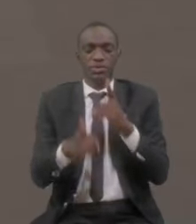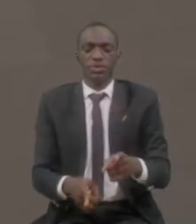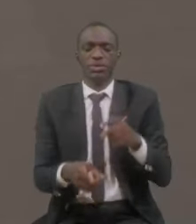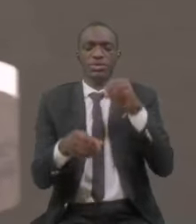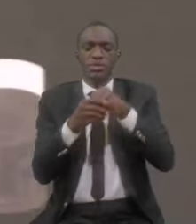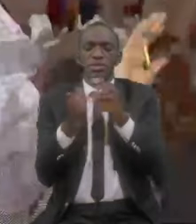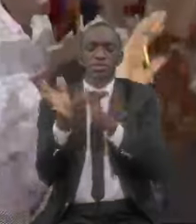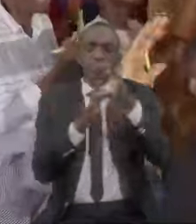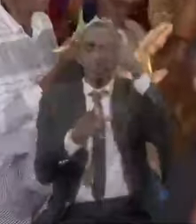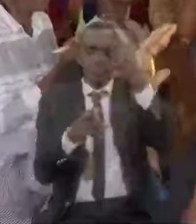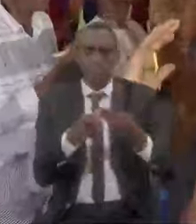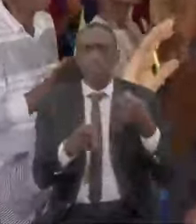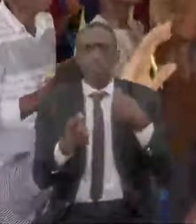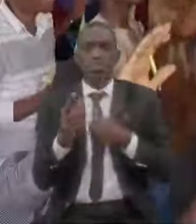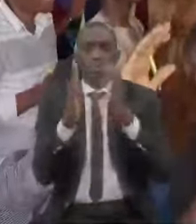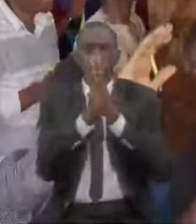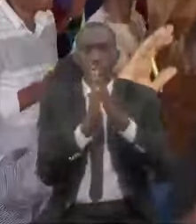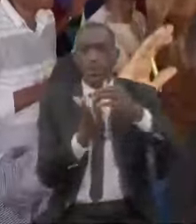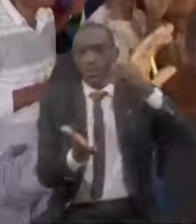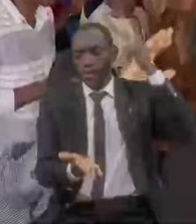Jésus, nous prions.